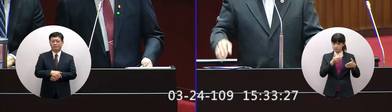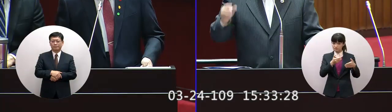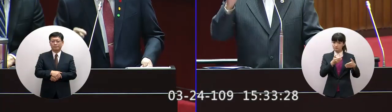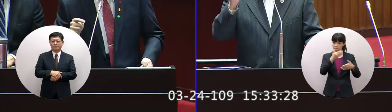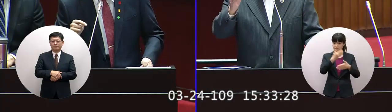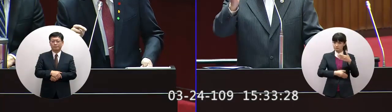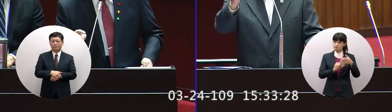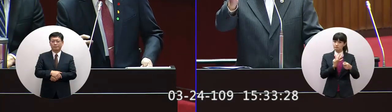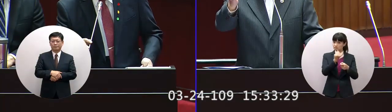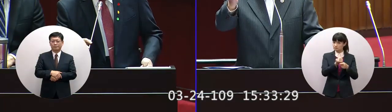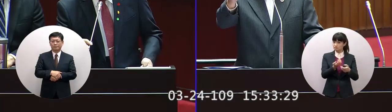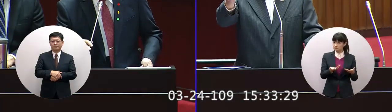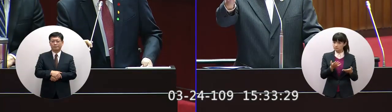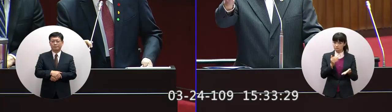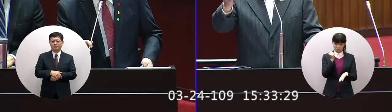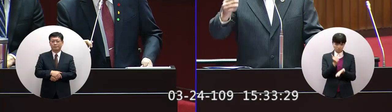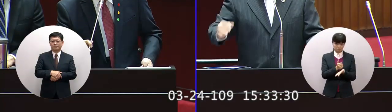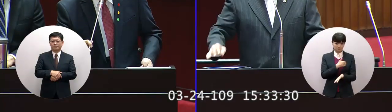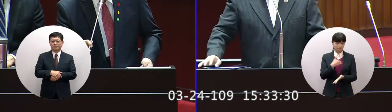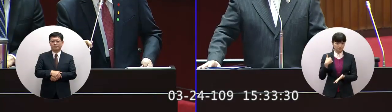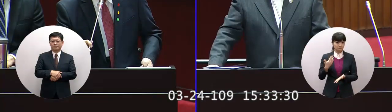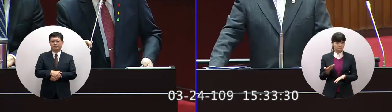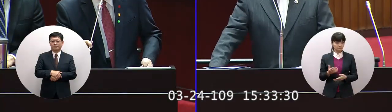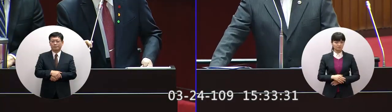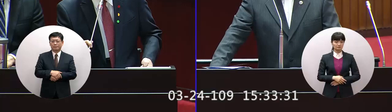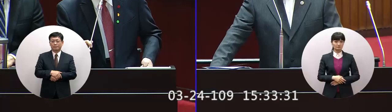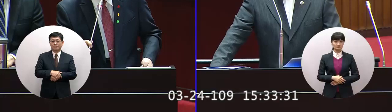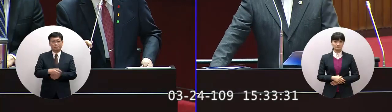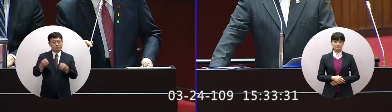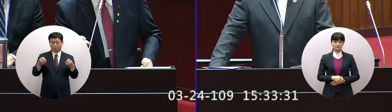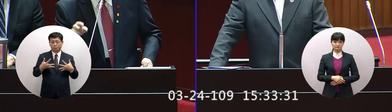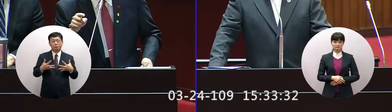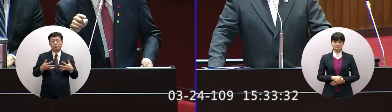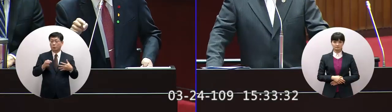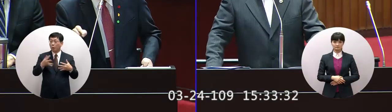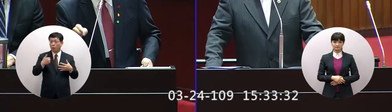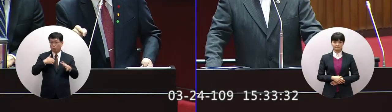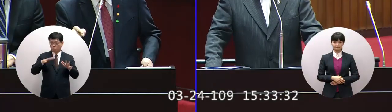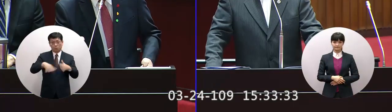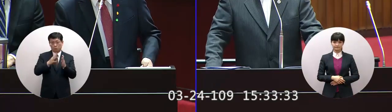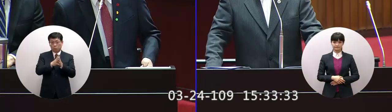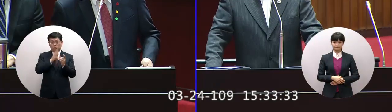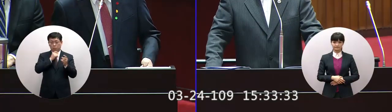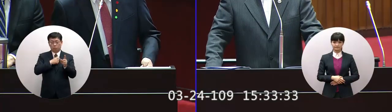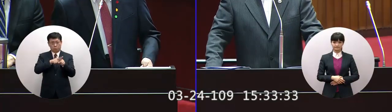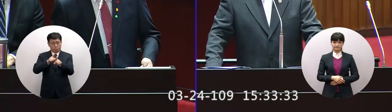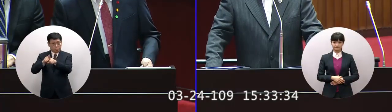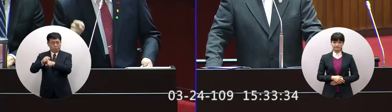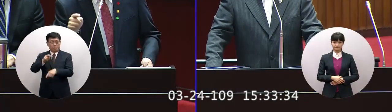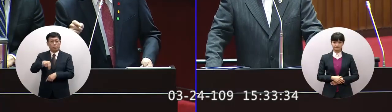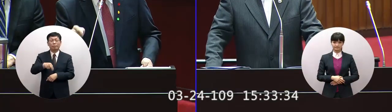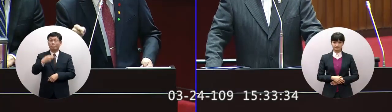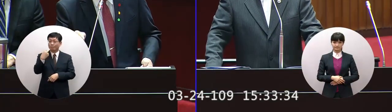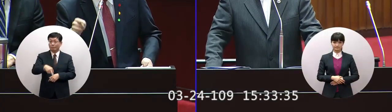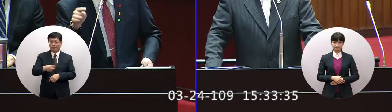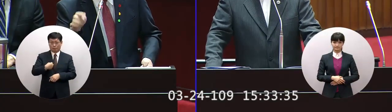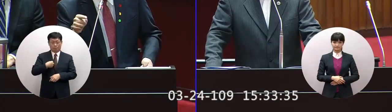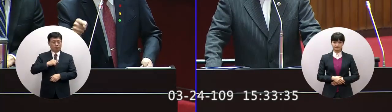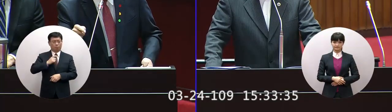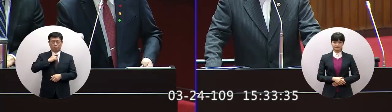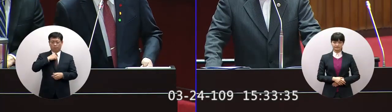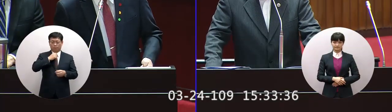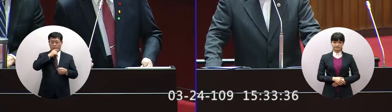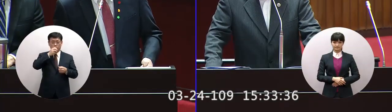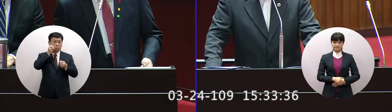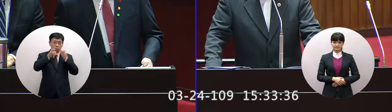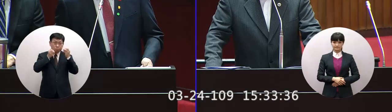年？你能不能做得到在这边做出一个承诺？ 没问题，因为我们现在都 on schedule 在进行，而且我们都是每